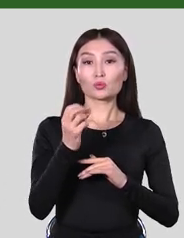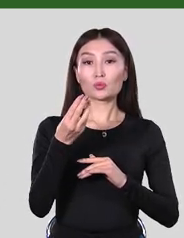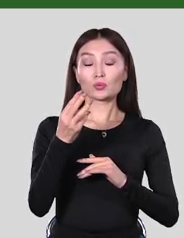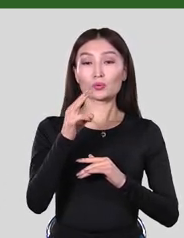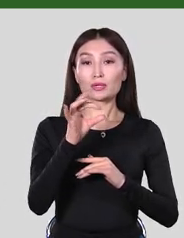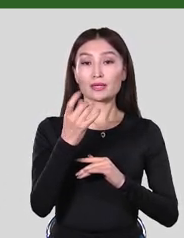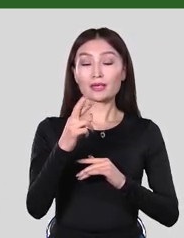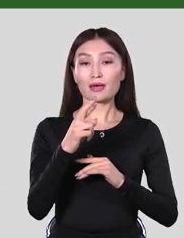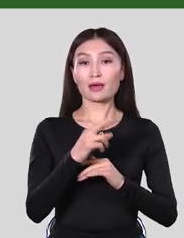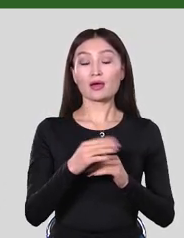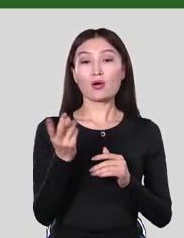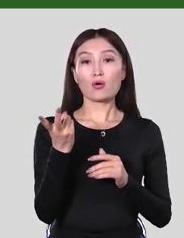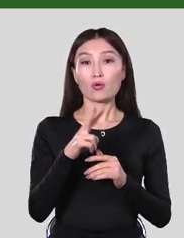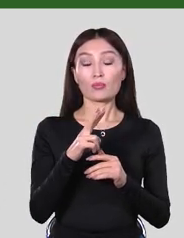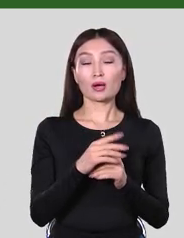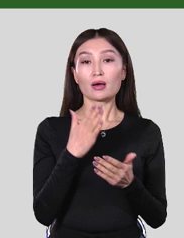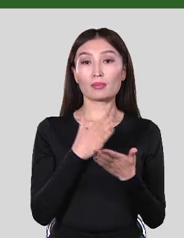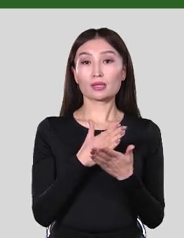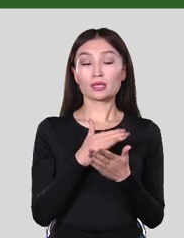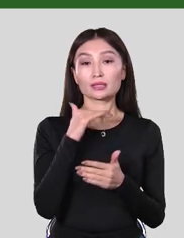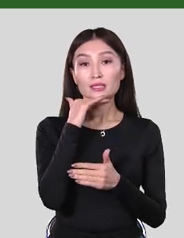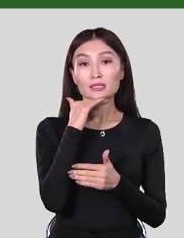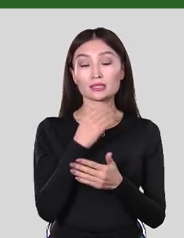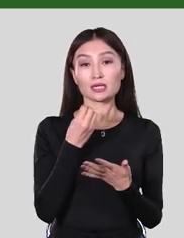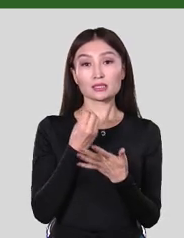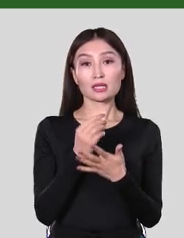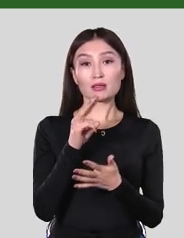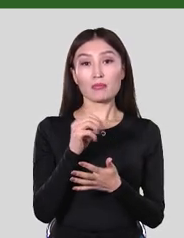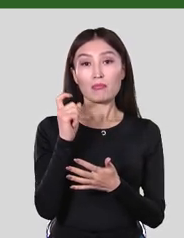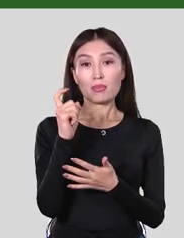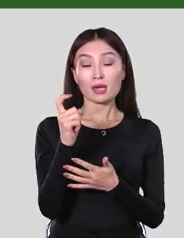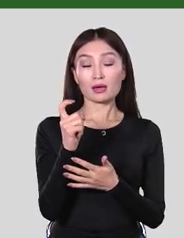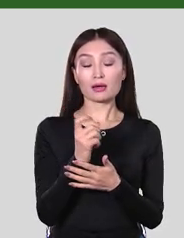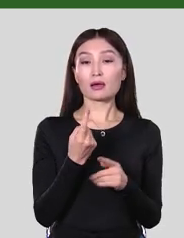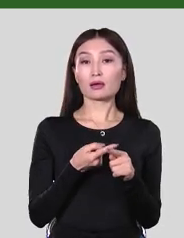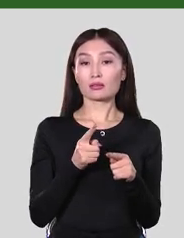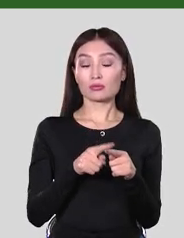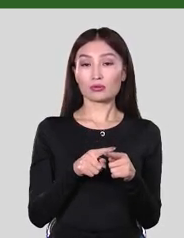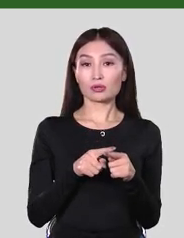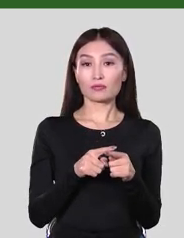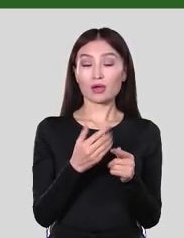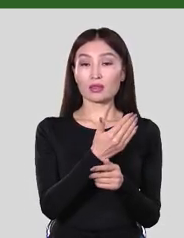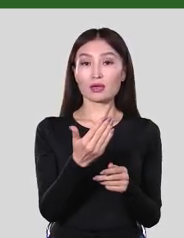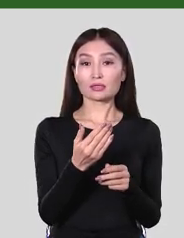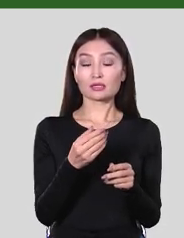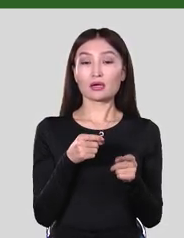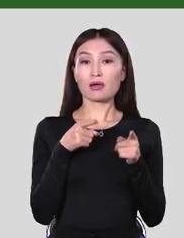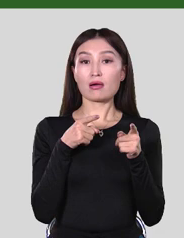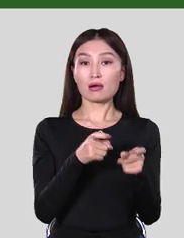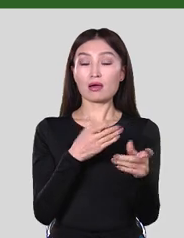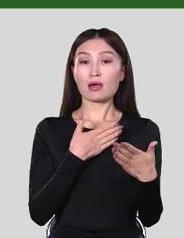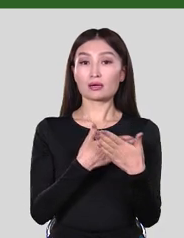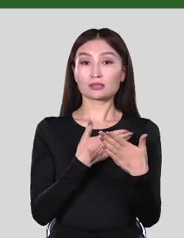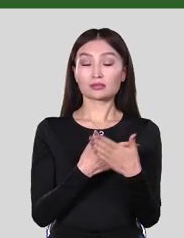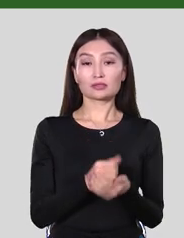вискача. Оба грызуна обладают достаточно ценным мехом, ради которого на них ведется